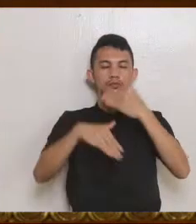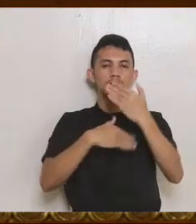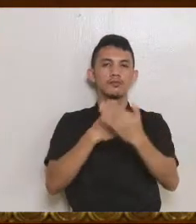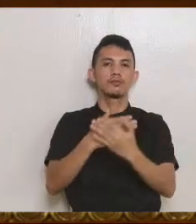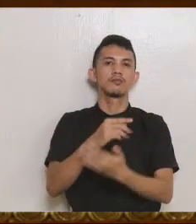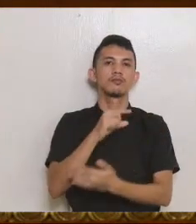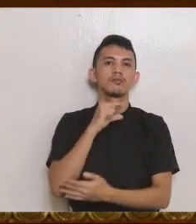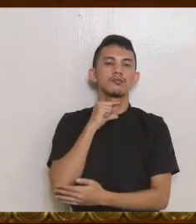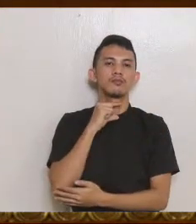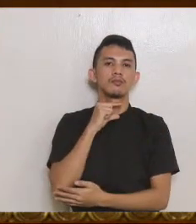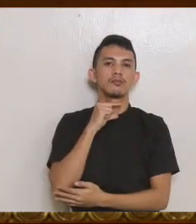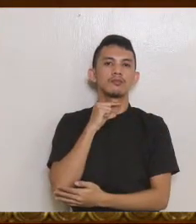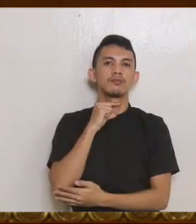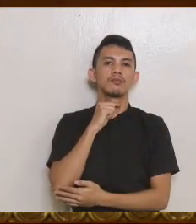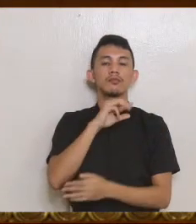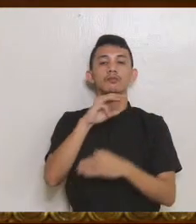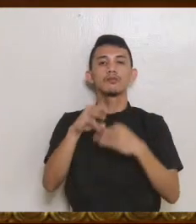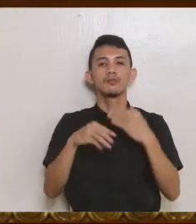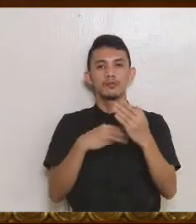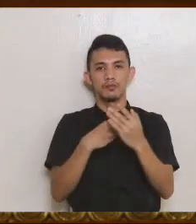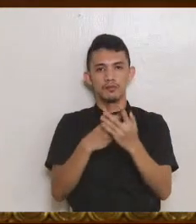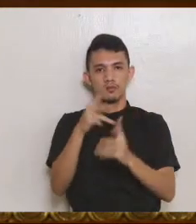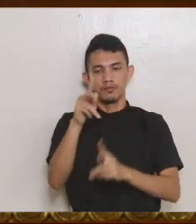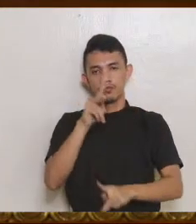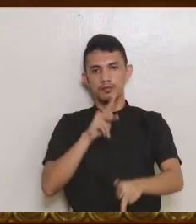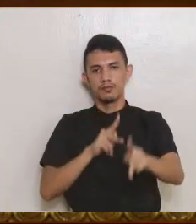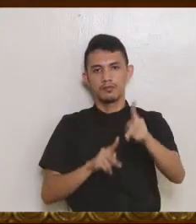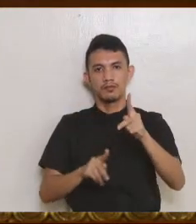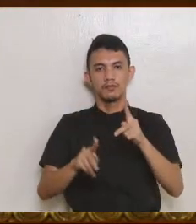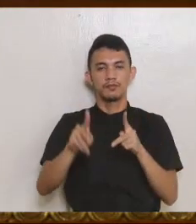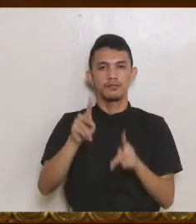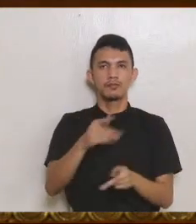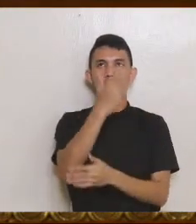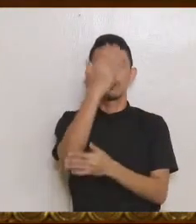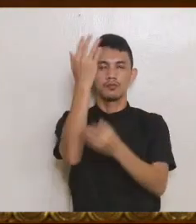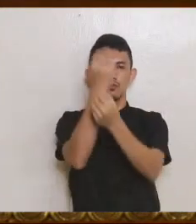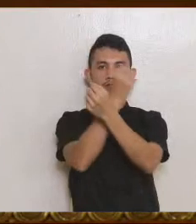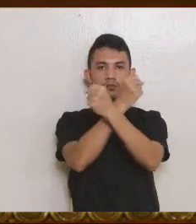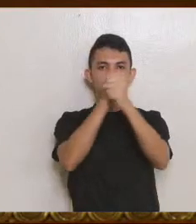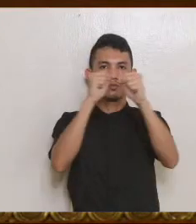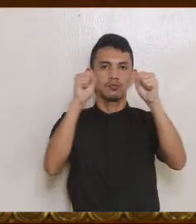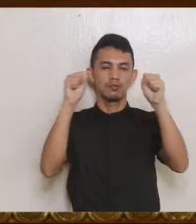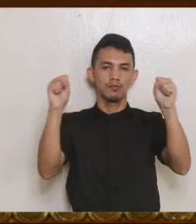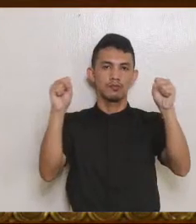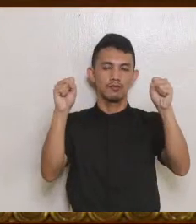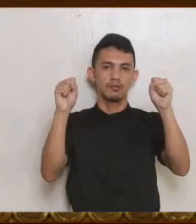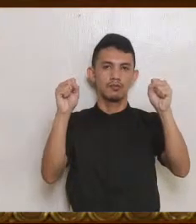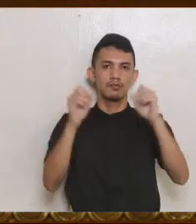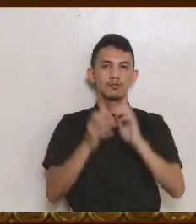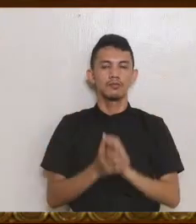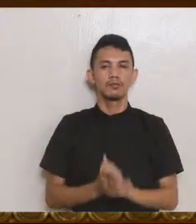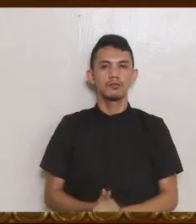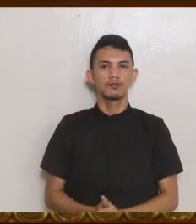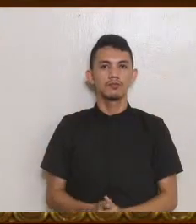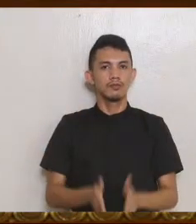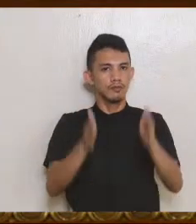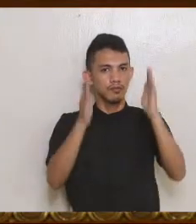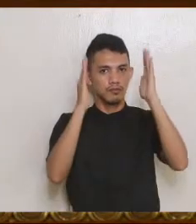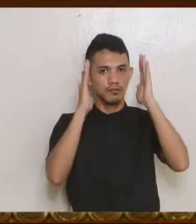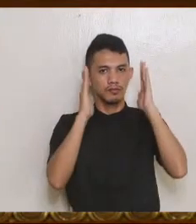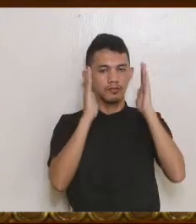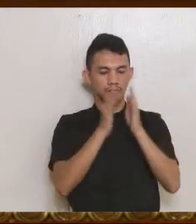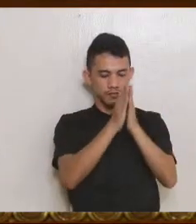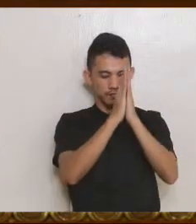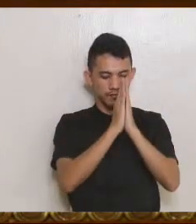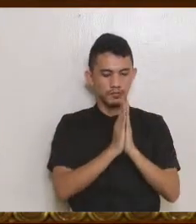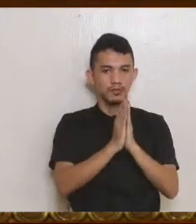pari ug sa tibuok mong katawhan nga imong gituwos. Patalinghugi, Amahan, ang mga pag-ampo